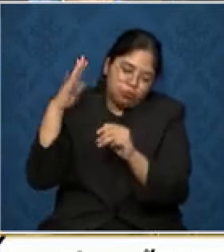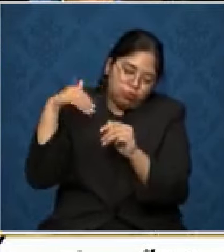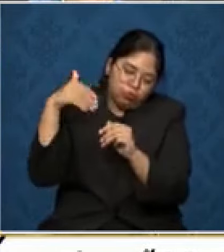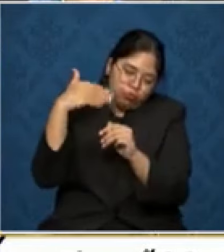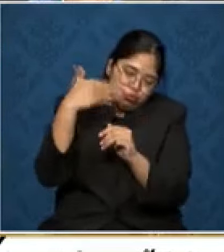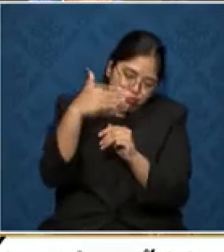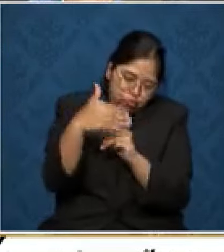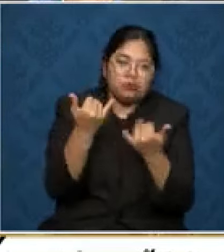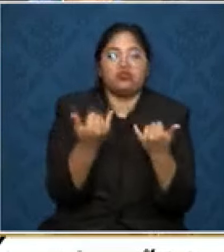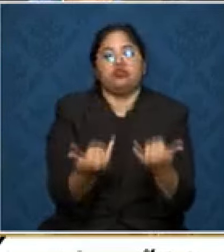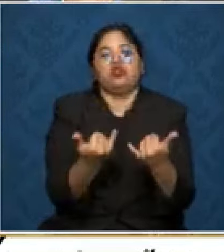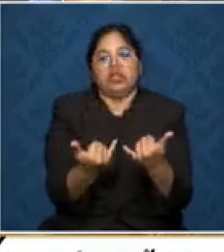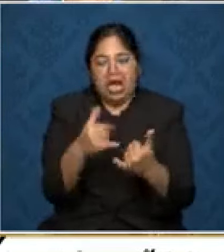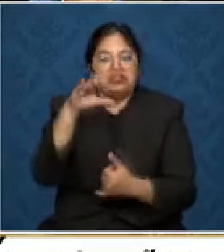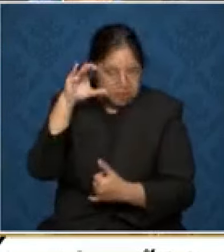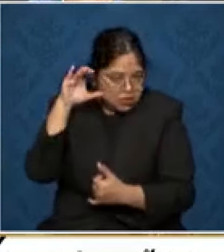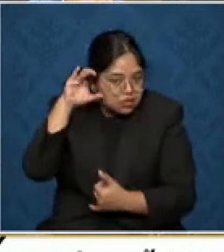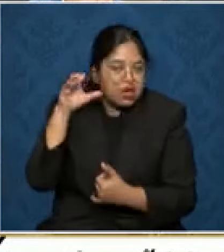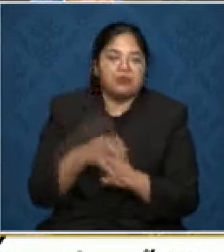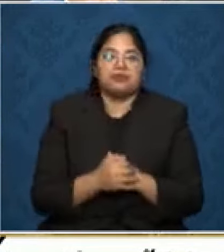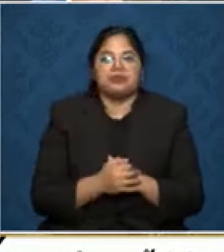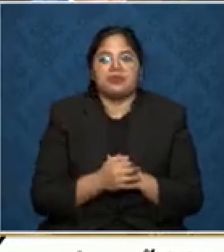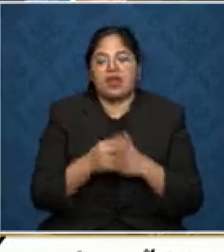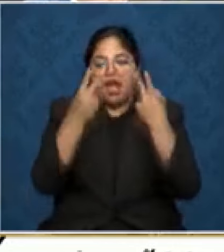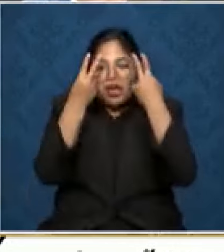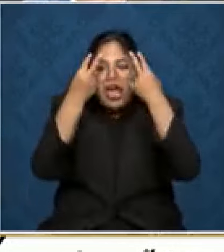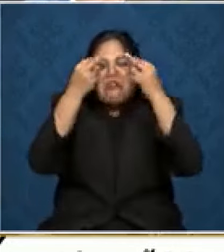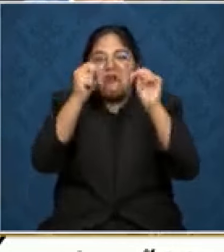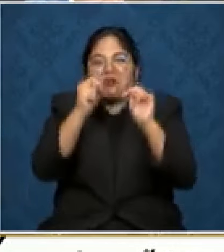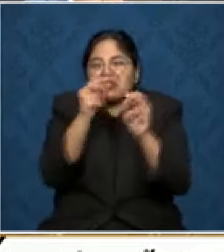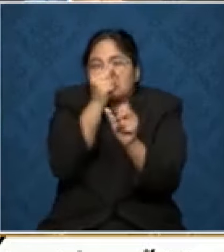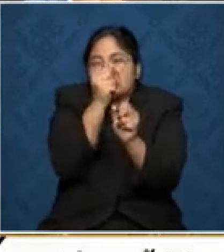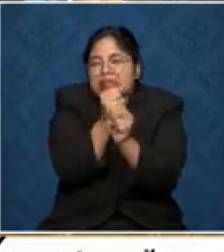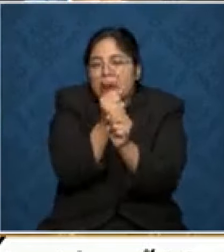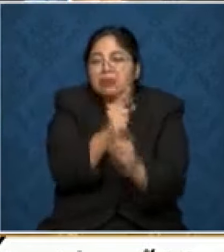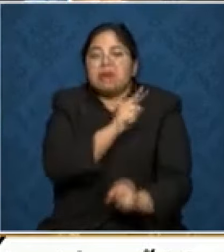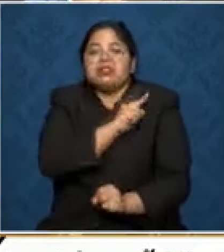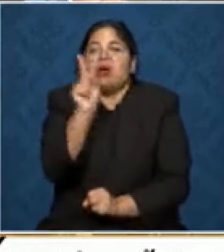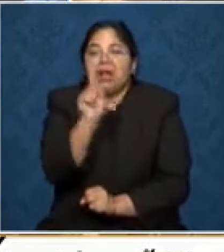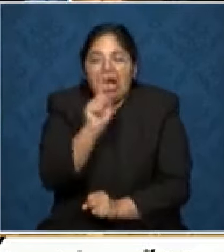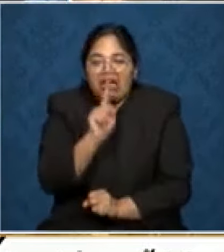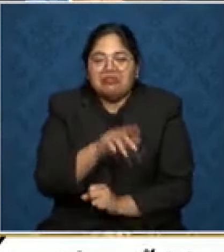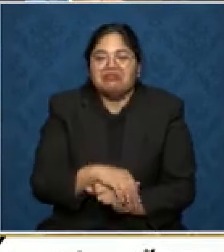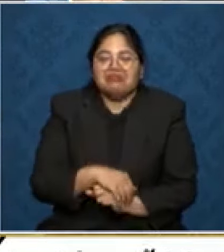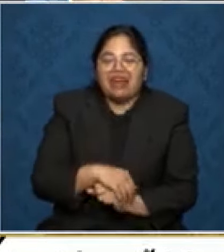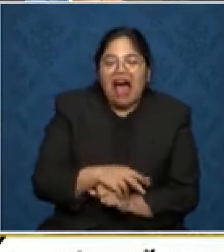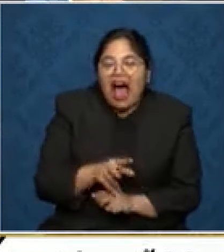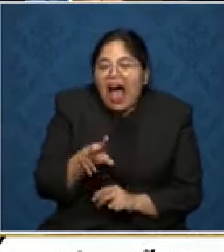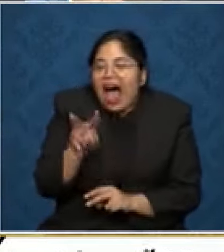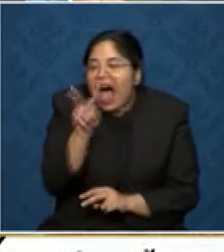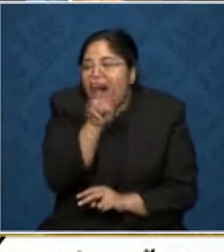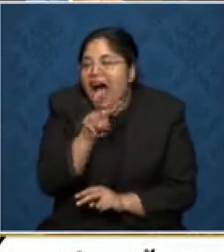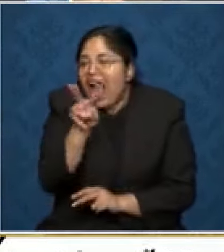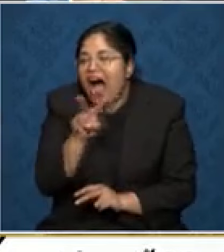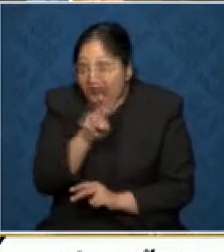นานนายกรัฐมนตรีพยายามแสดงบทบาทเซลล์มดีแล้วครับผมไม่มีอะไรไปคัดค้าน